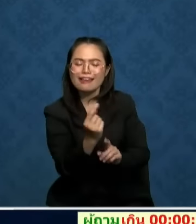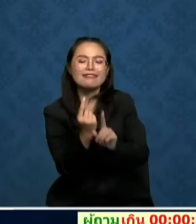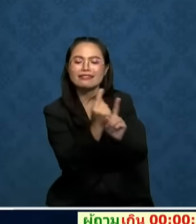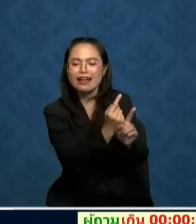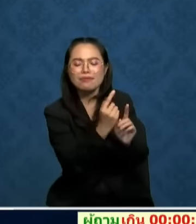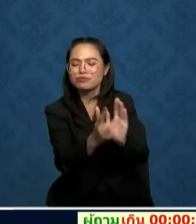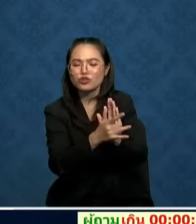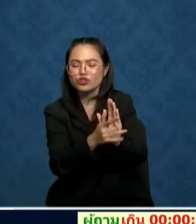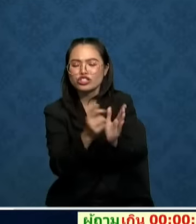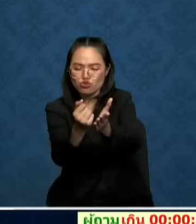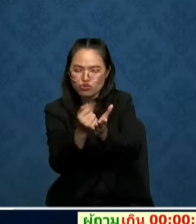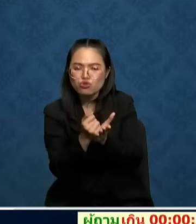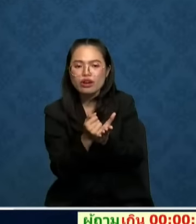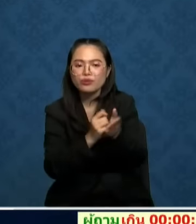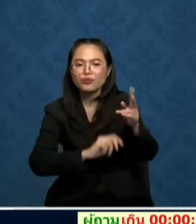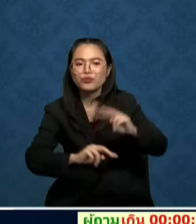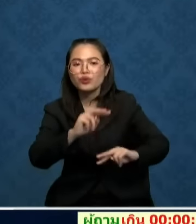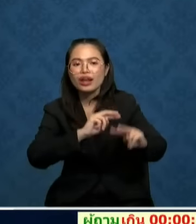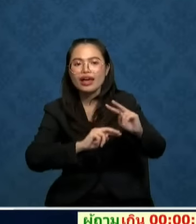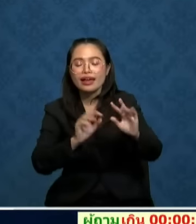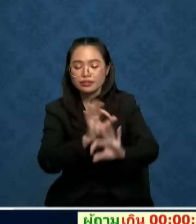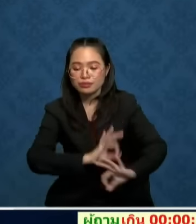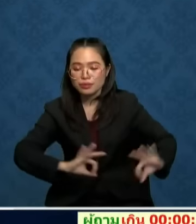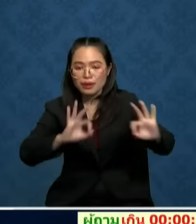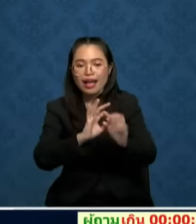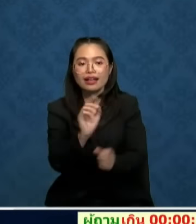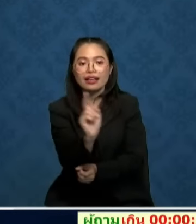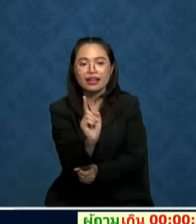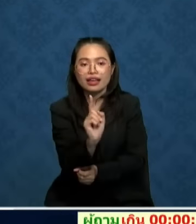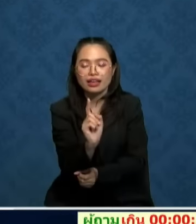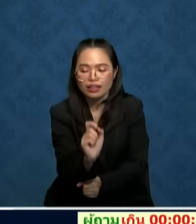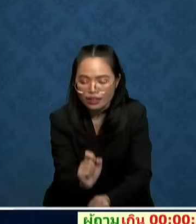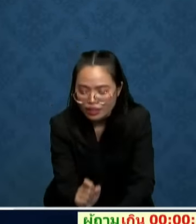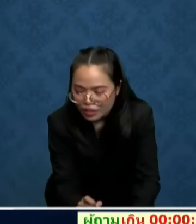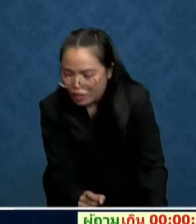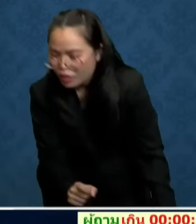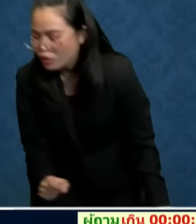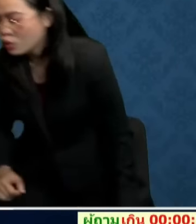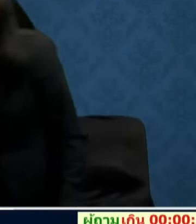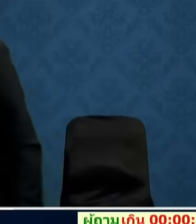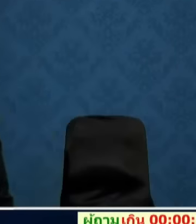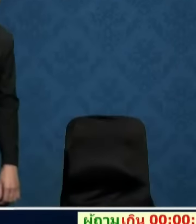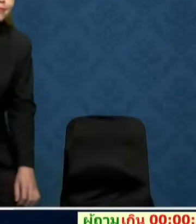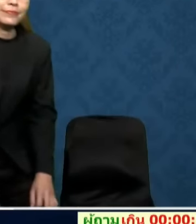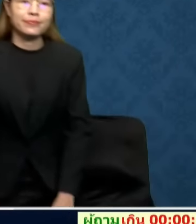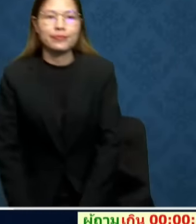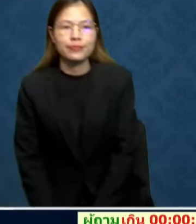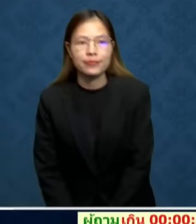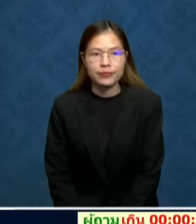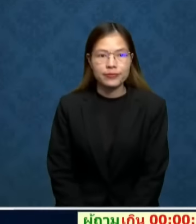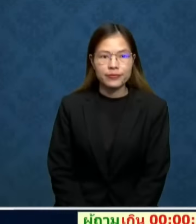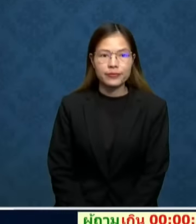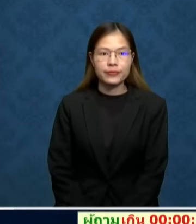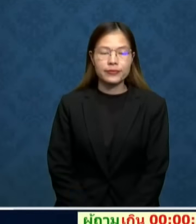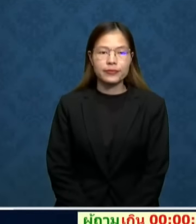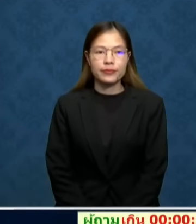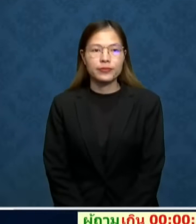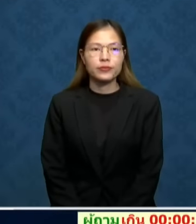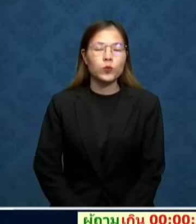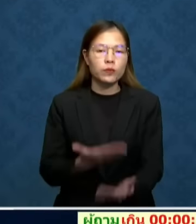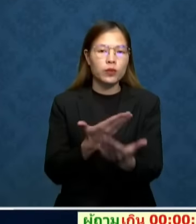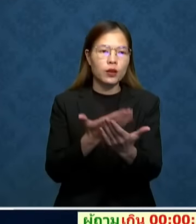นี้ค่ะเข้ามาเกี่ยวข้องที่สำคัญอีกประการหนึ่งก็คือเรื่องของเงินมัดจำค่ะต่อไปนี้จะต้องมีเงินประจำเงินประกันนะ